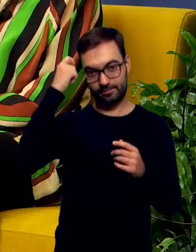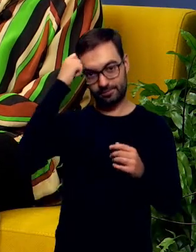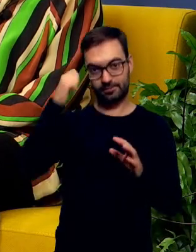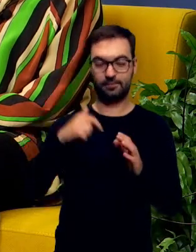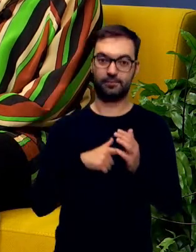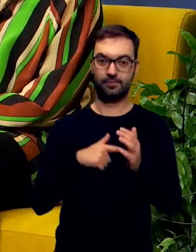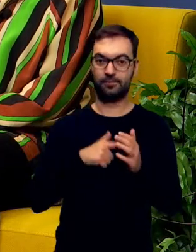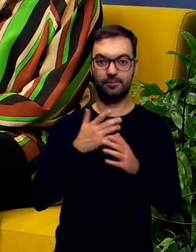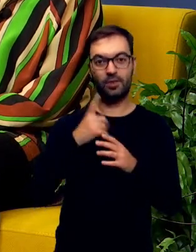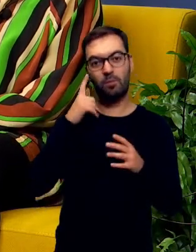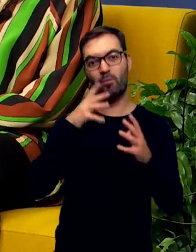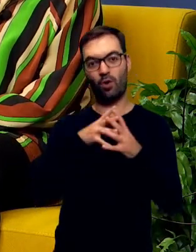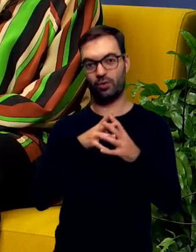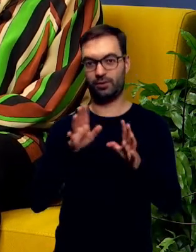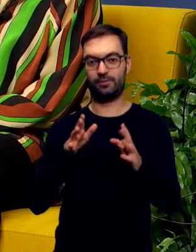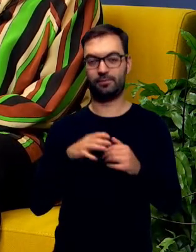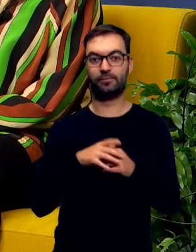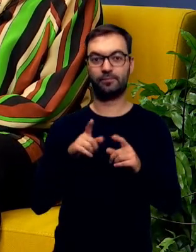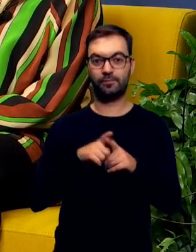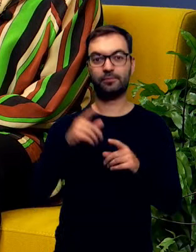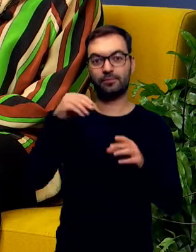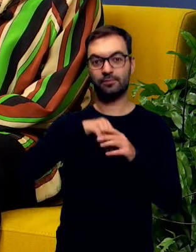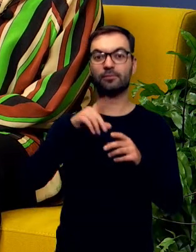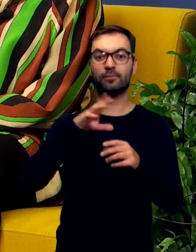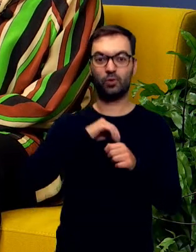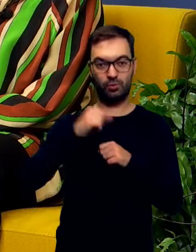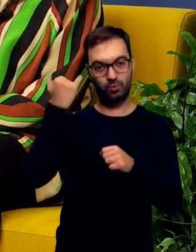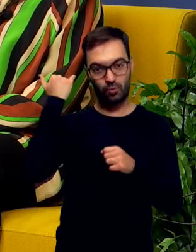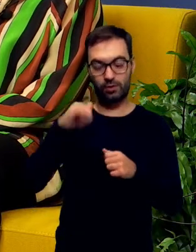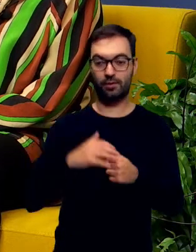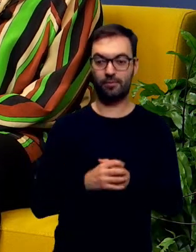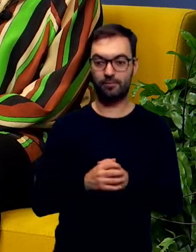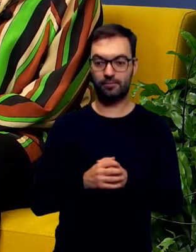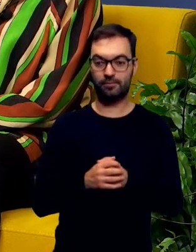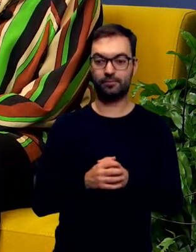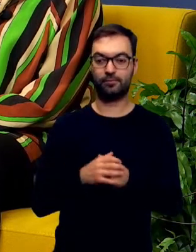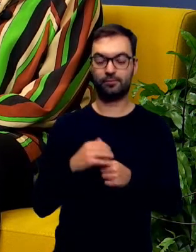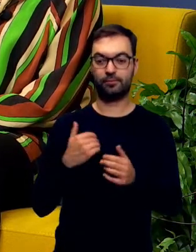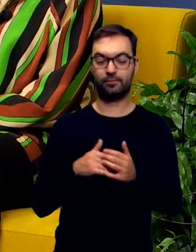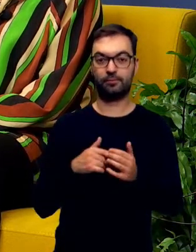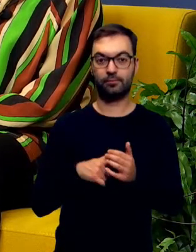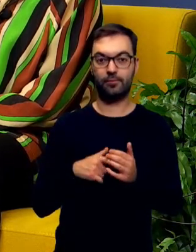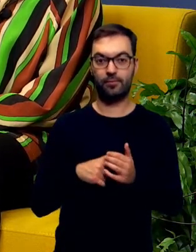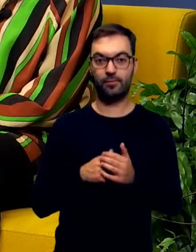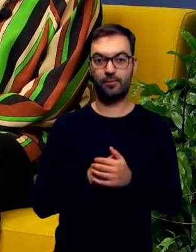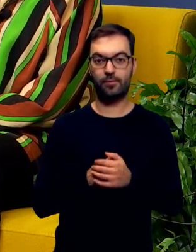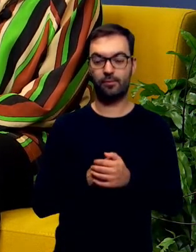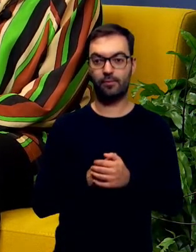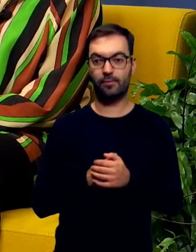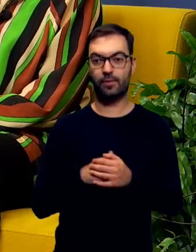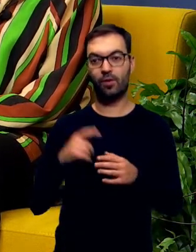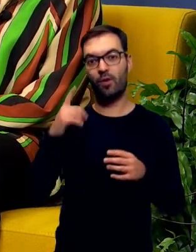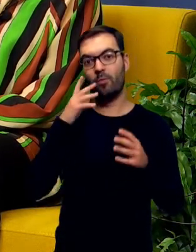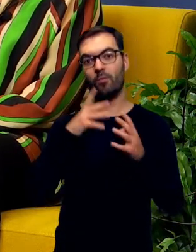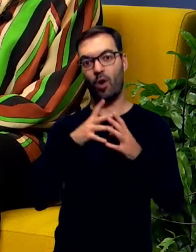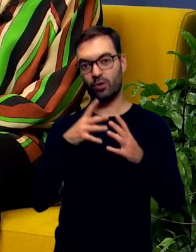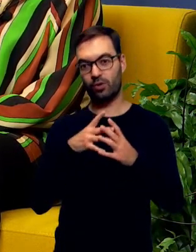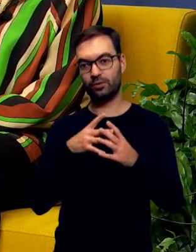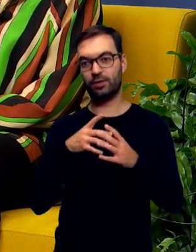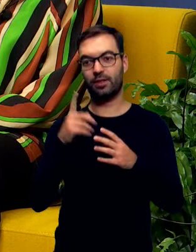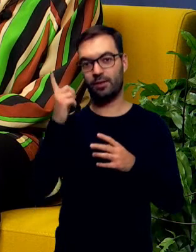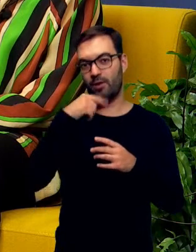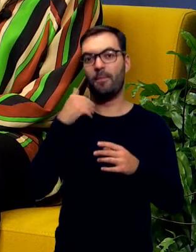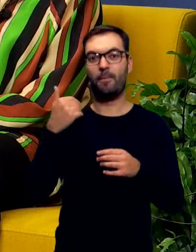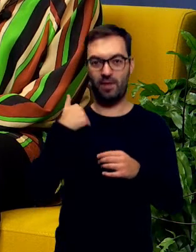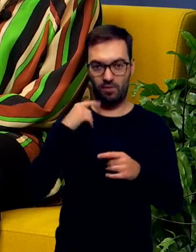uwzględniać to, że to jest prognoza, czyli również ten margines błędu. Więc w prognozie burze absolutnie były, zresztą